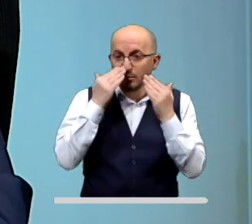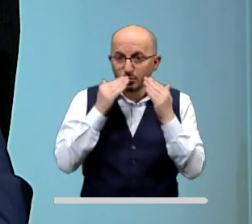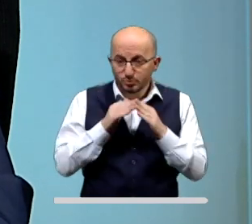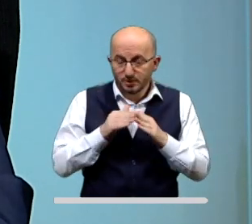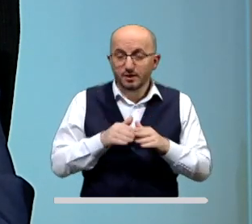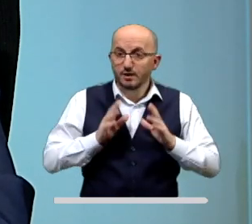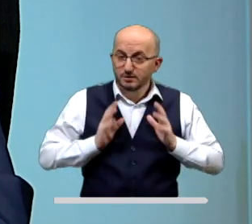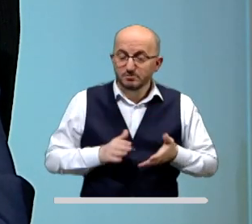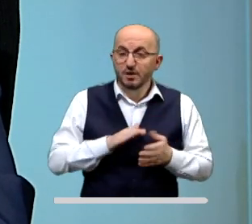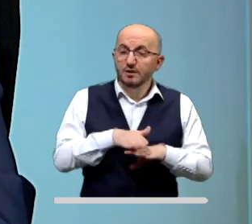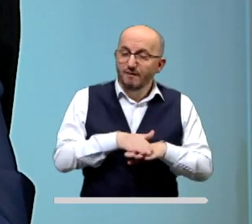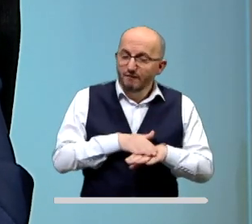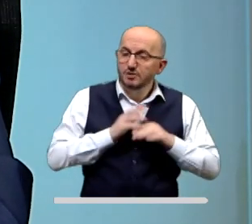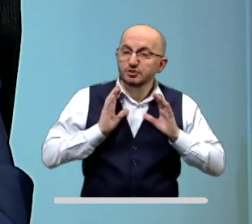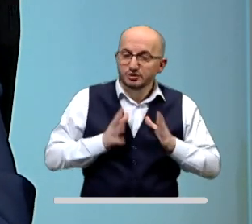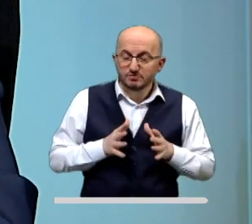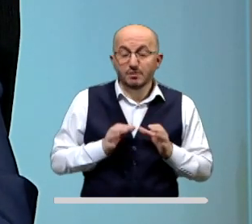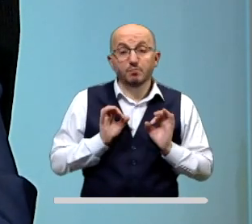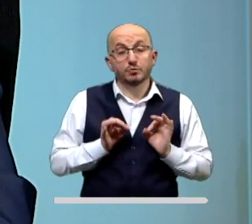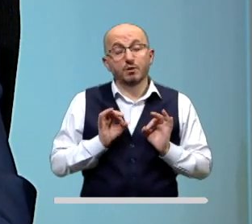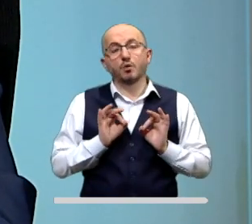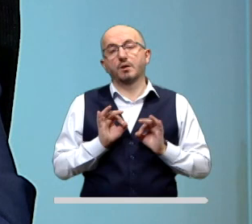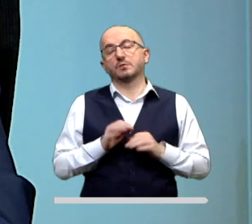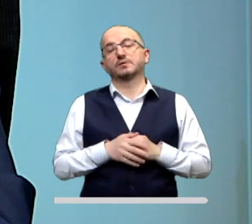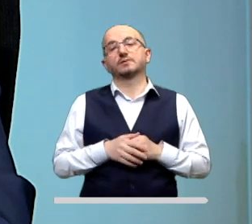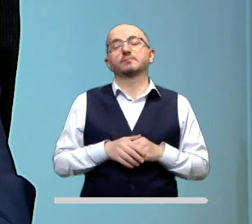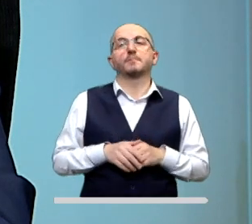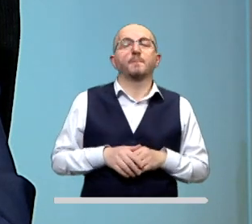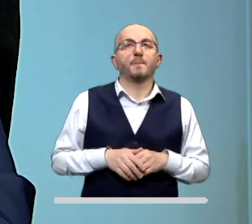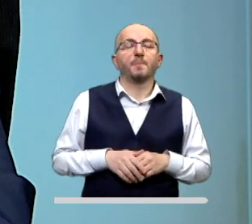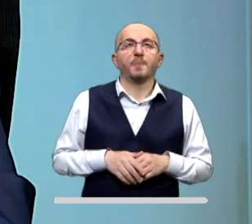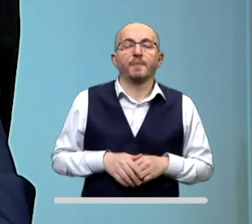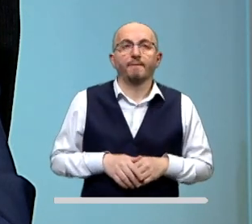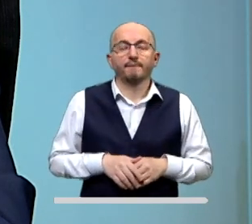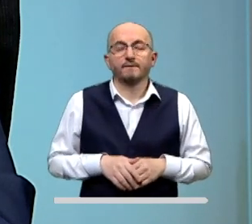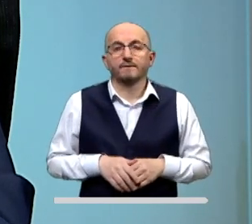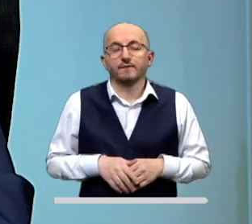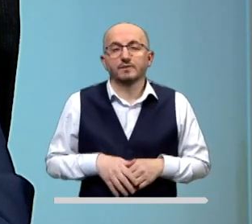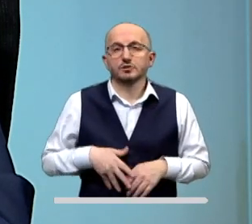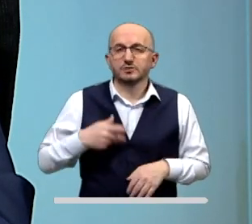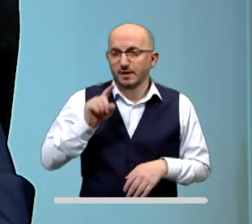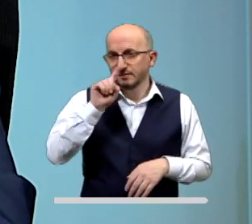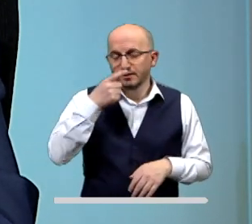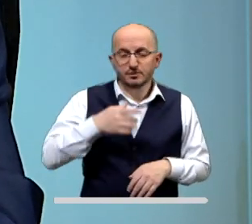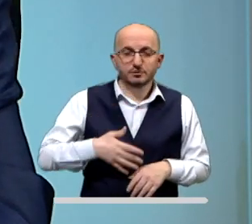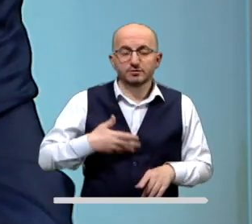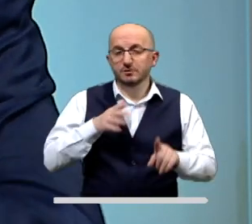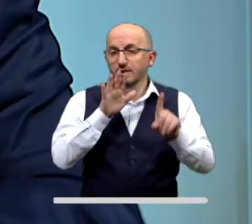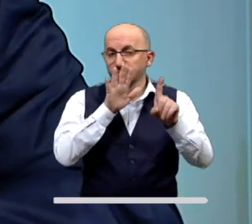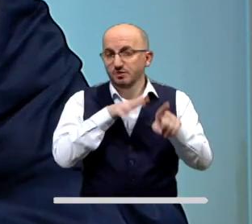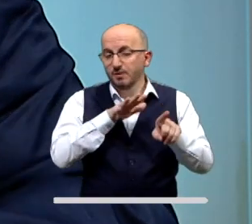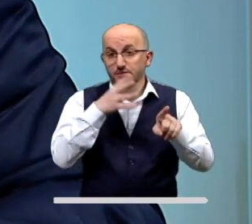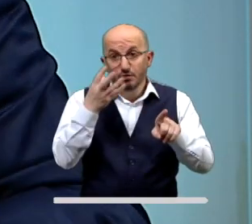rükünlerin yerli yerine getirilmesi mutlaka önemlidir bu konuda ister münferide olsun ister cemaatle olsun